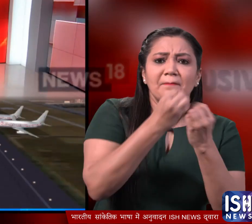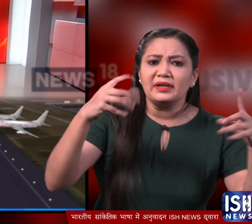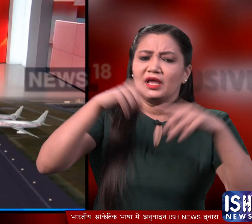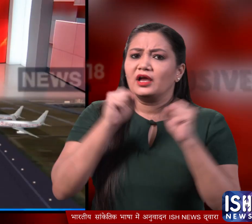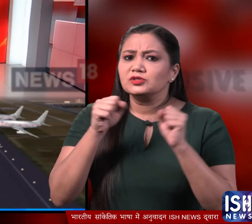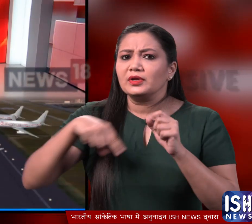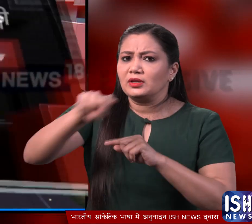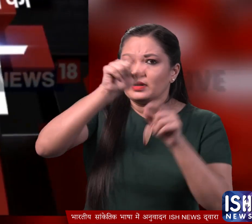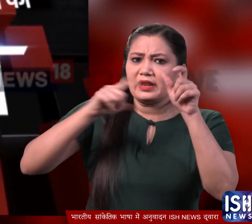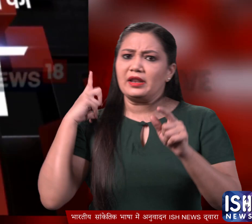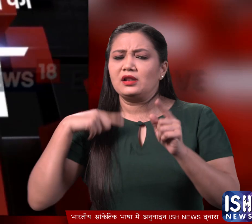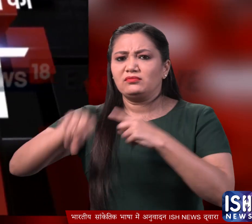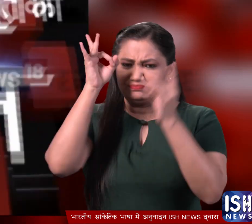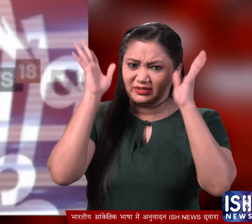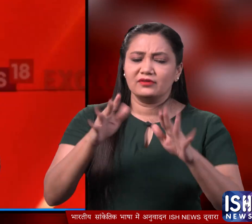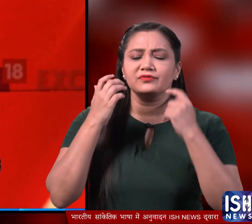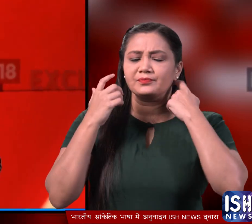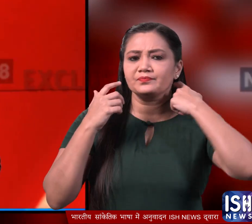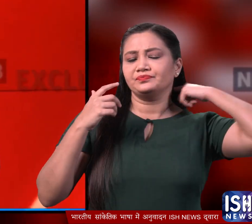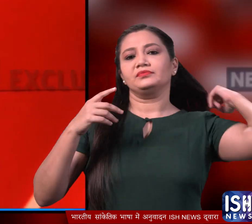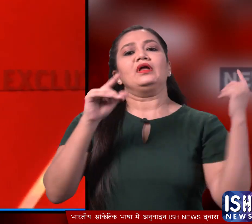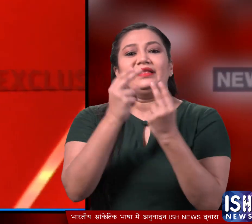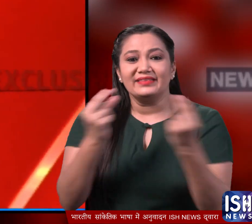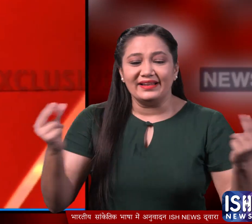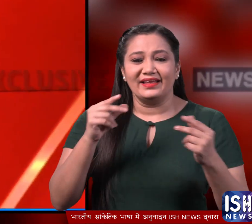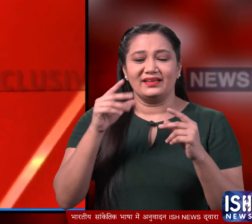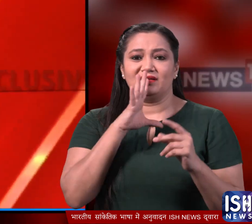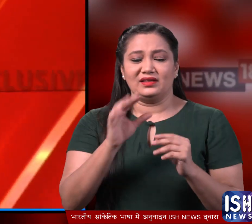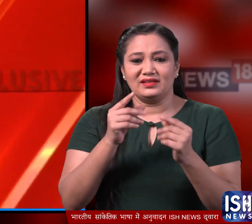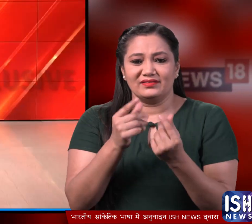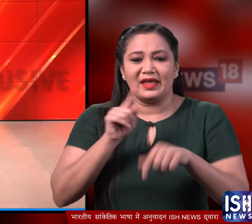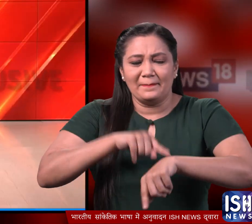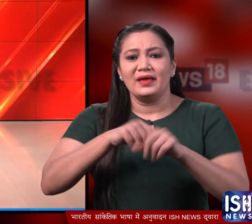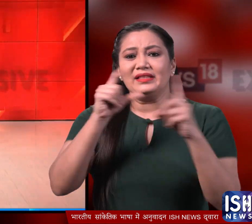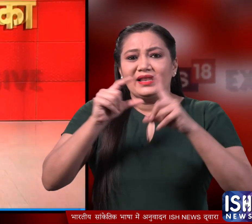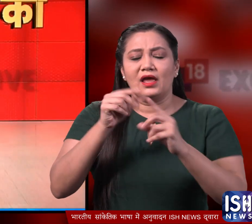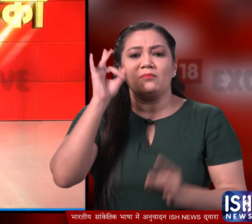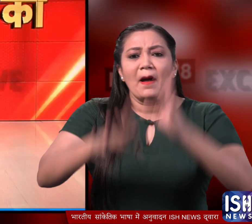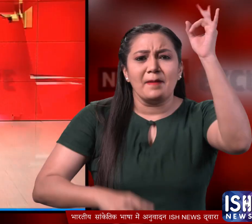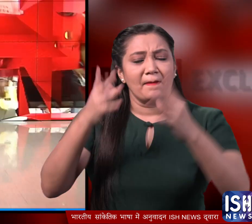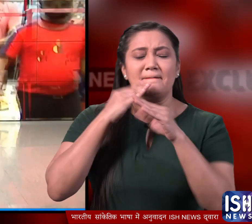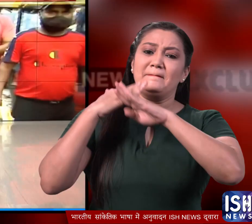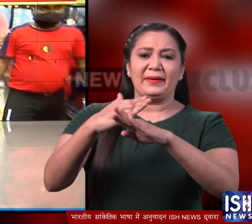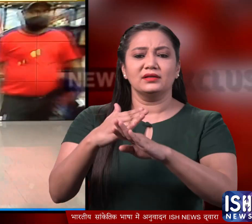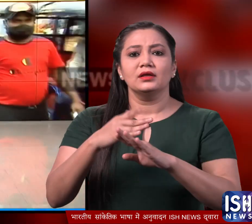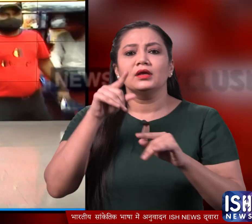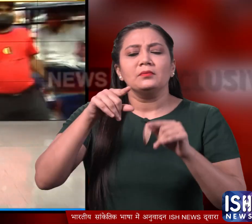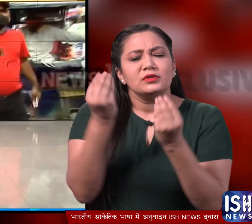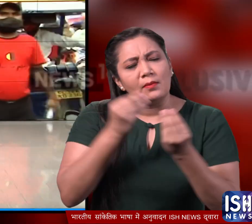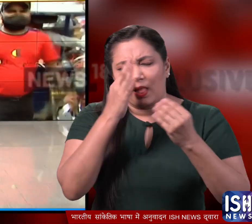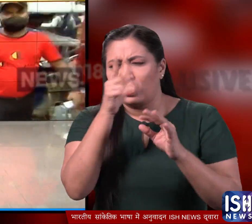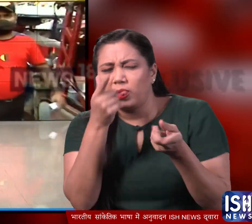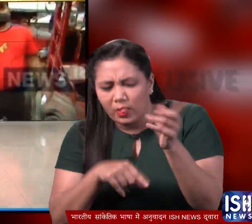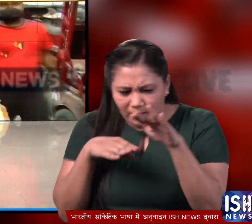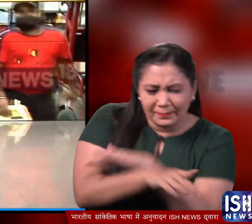کے کئی نیتا بھی حیران نظر آئے ڈلی میں بین کے باوجود چوری چھپے پٹاکے بیچنے والوں کے خلاف پولیس نے تاور توڑ کارروائی کی اس کڑی میں